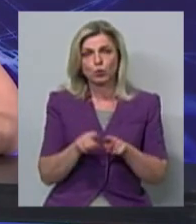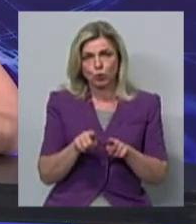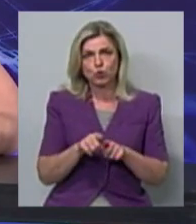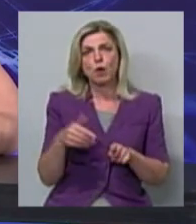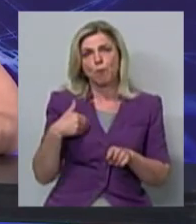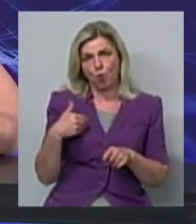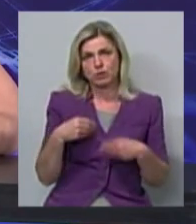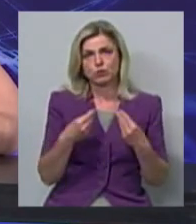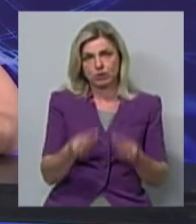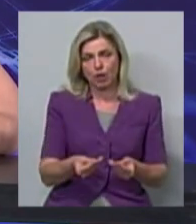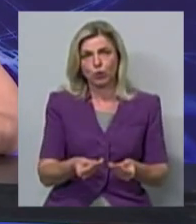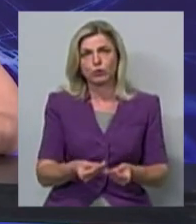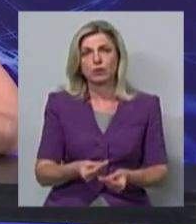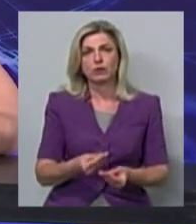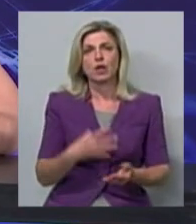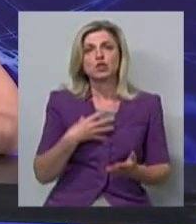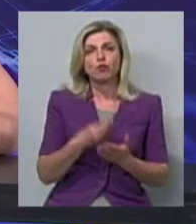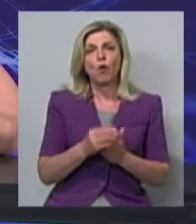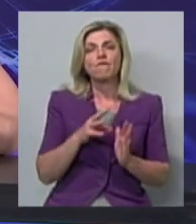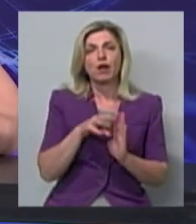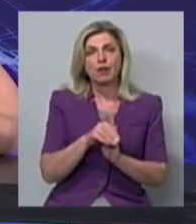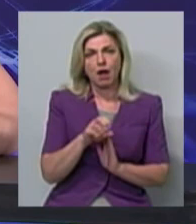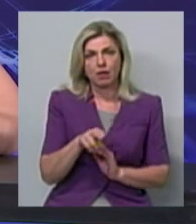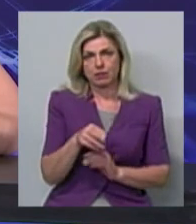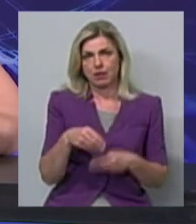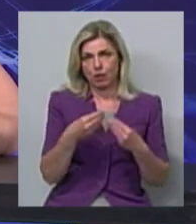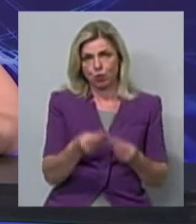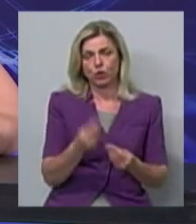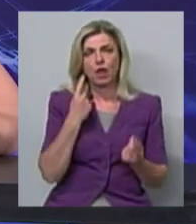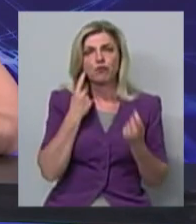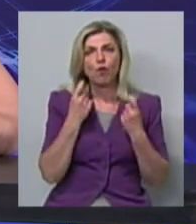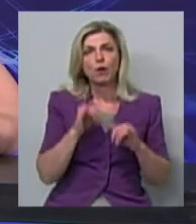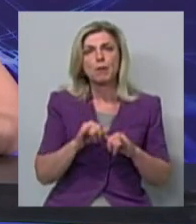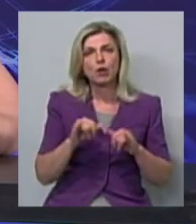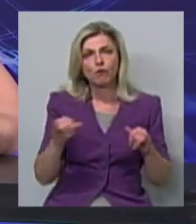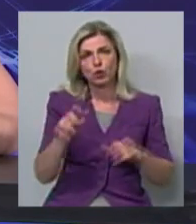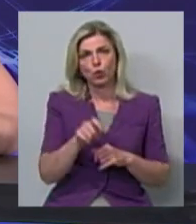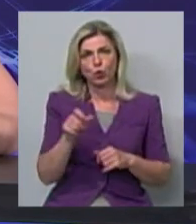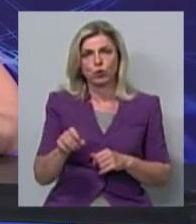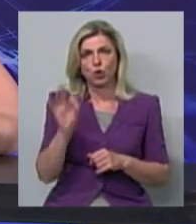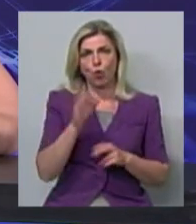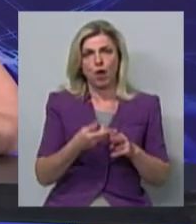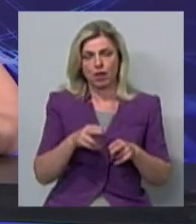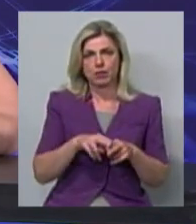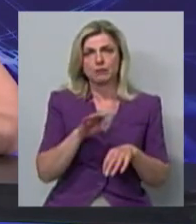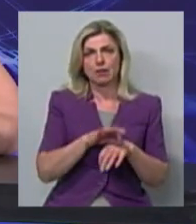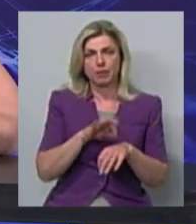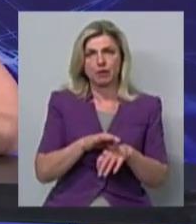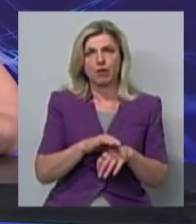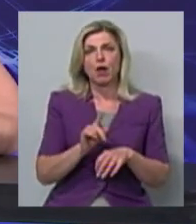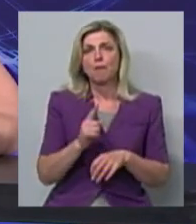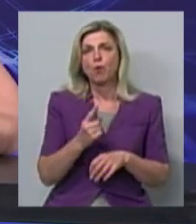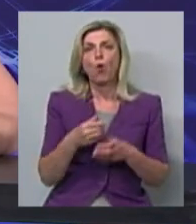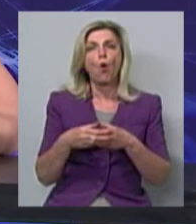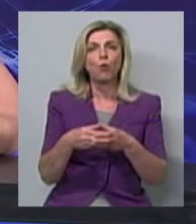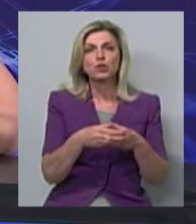приносят свою пользу, свой вклад дают в информированность людей об этом заболевании. Потому что, к сожалению,